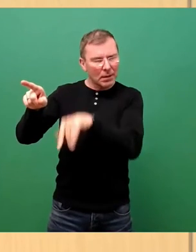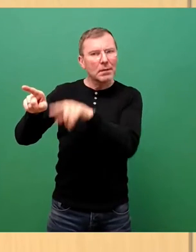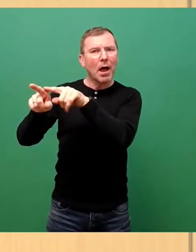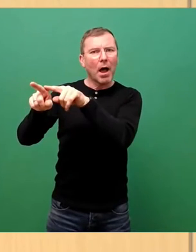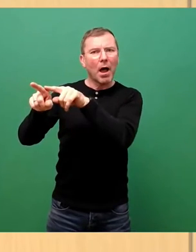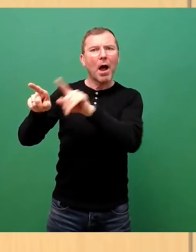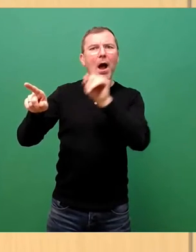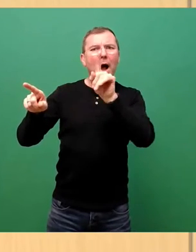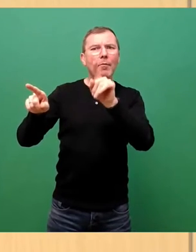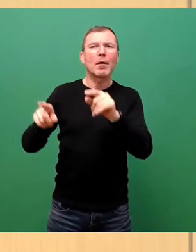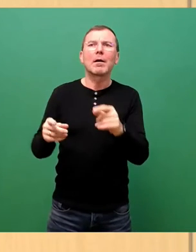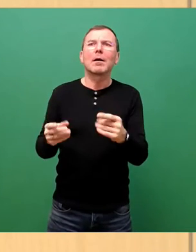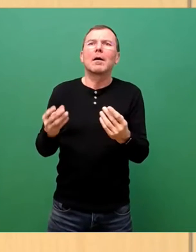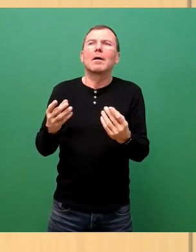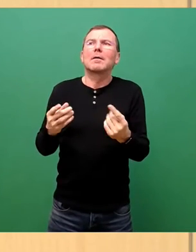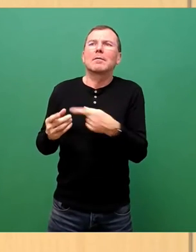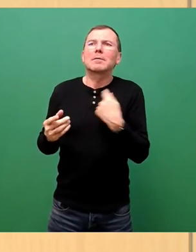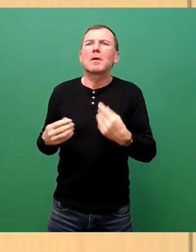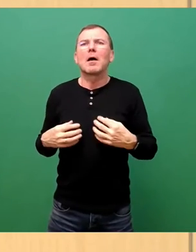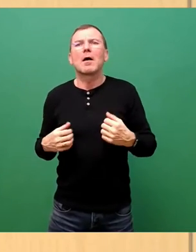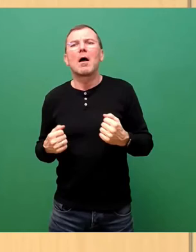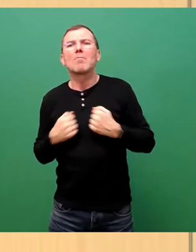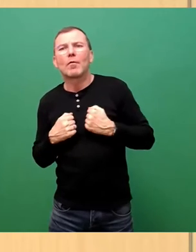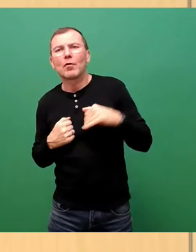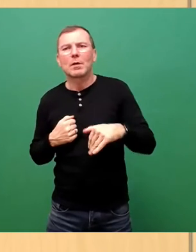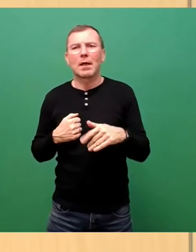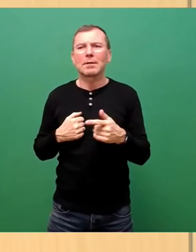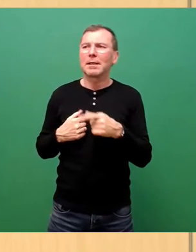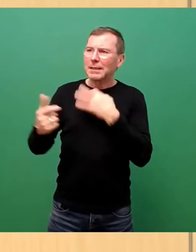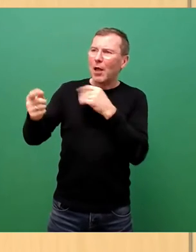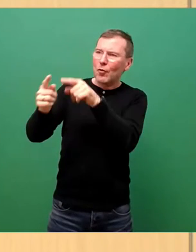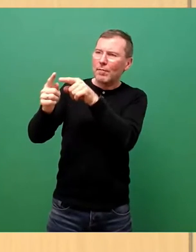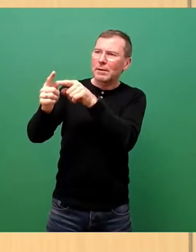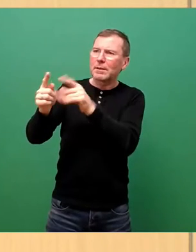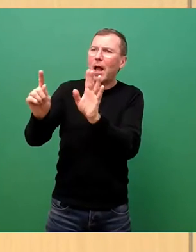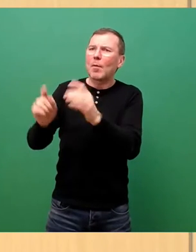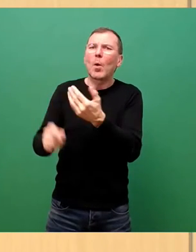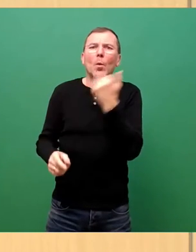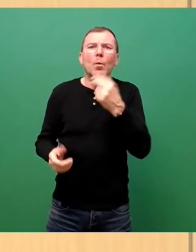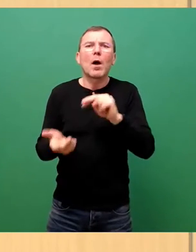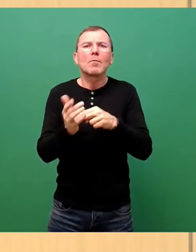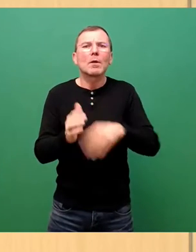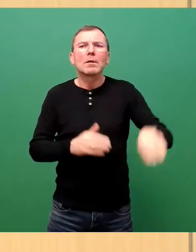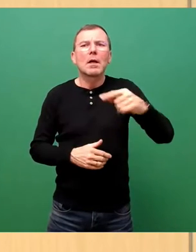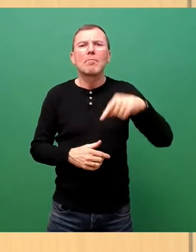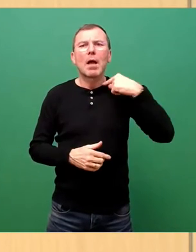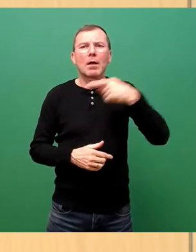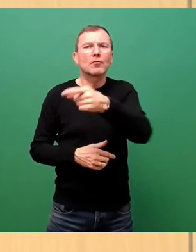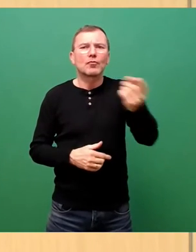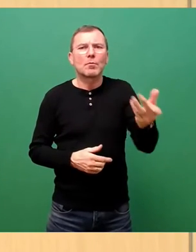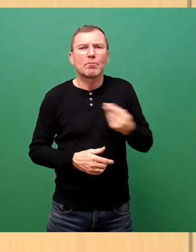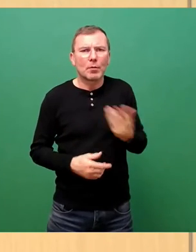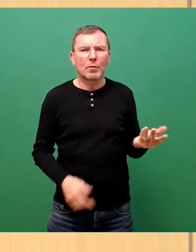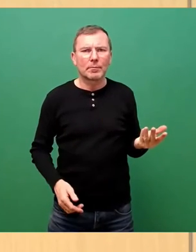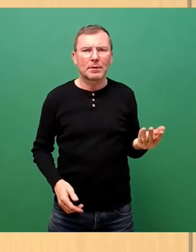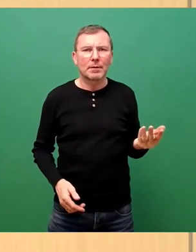aber zu befürchten sei, dass für diese Notwendigkeit keine eindeutige politische Mehrheit im Rat steht. Wenn